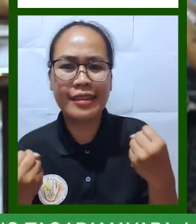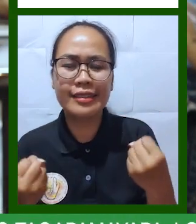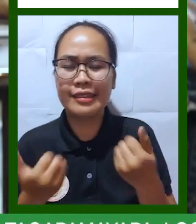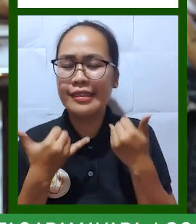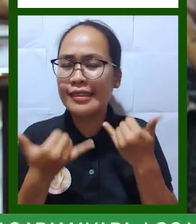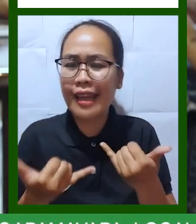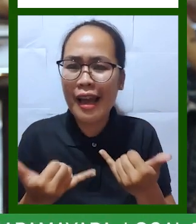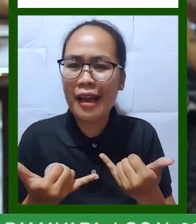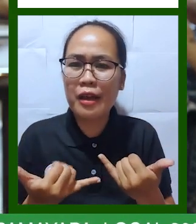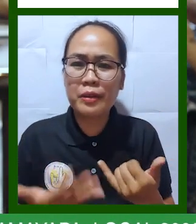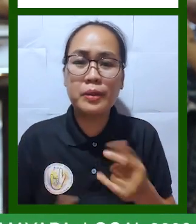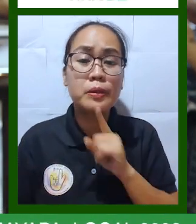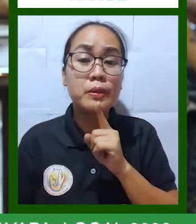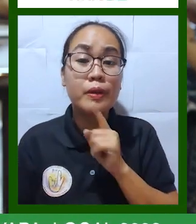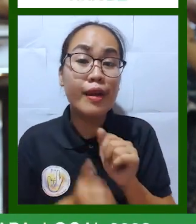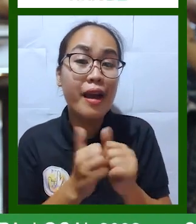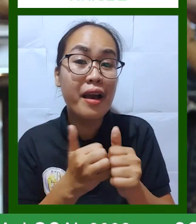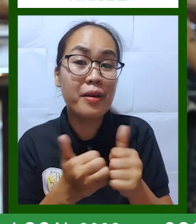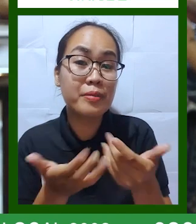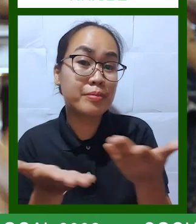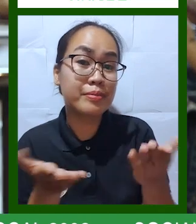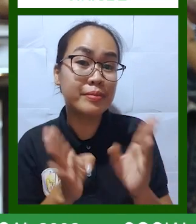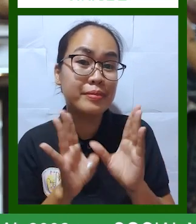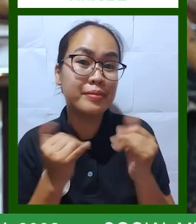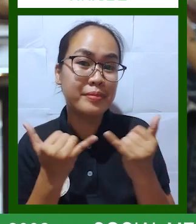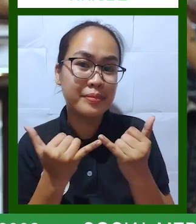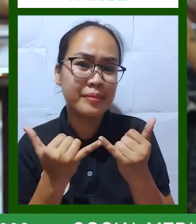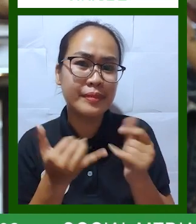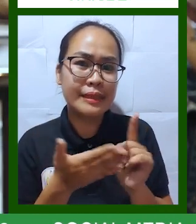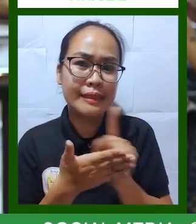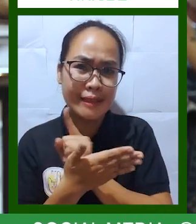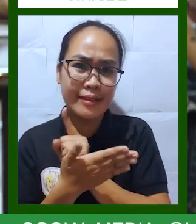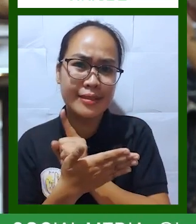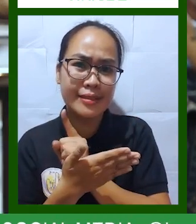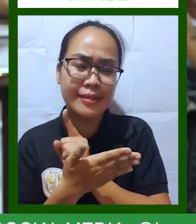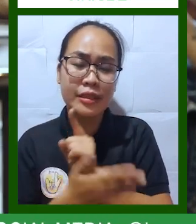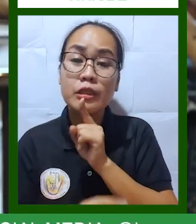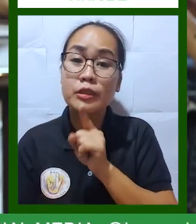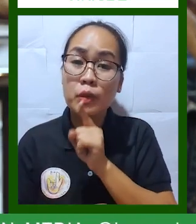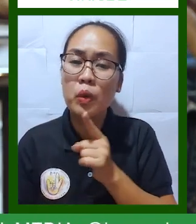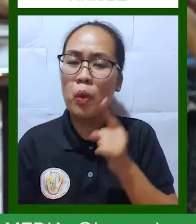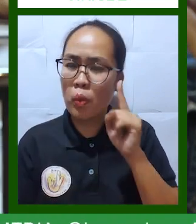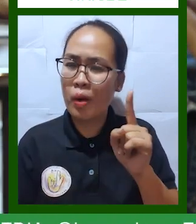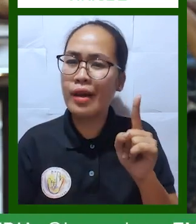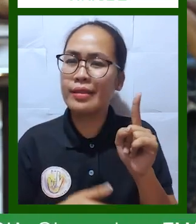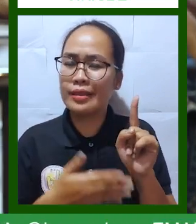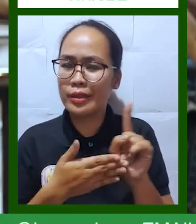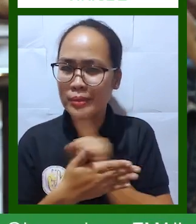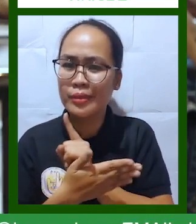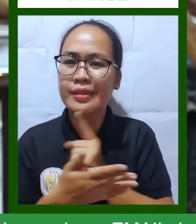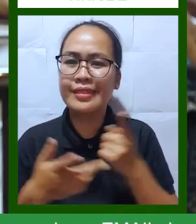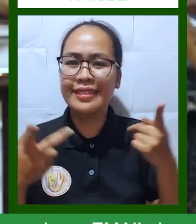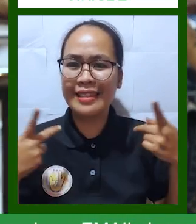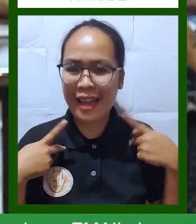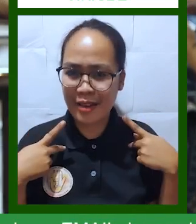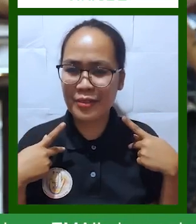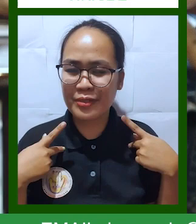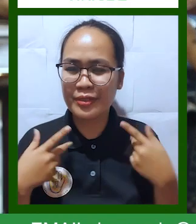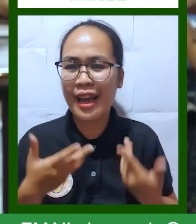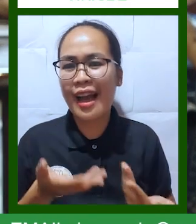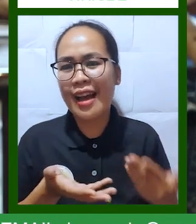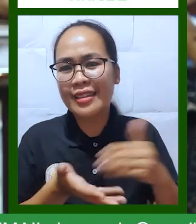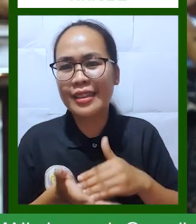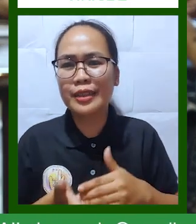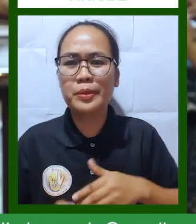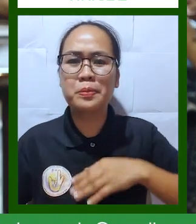well. So, kamusta po ang ating barangay nitong nakaraang linggo? So, isang linggo na naman po